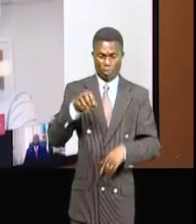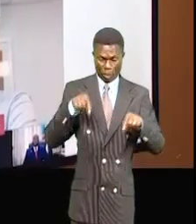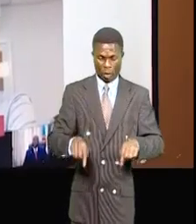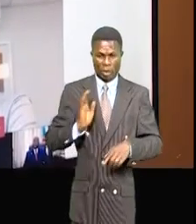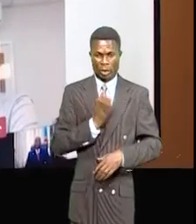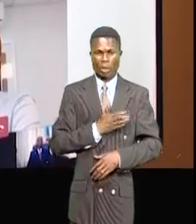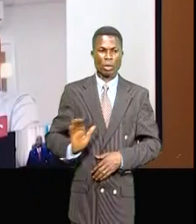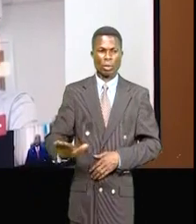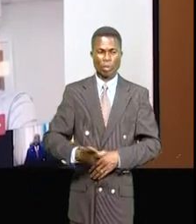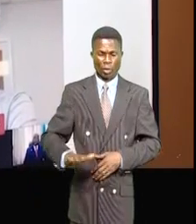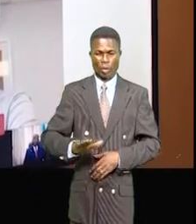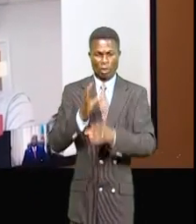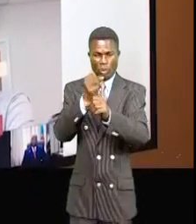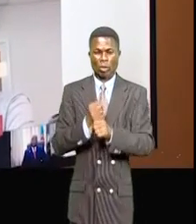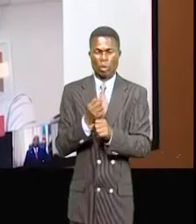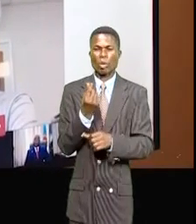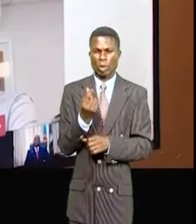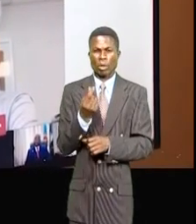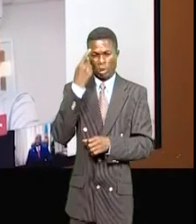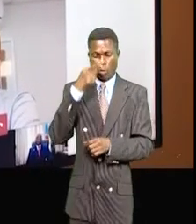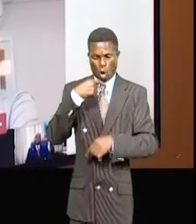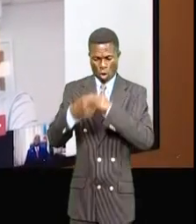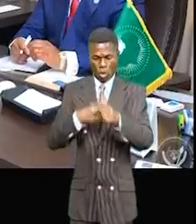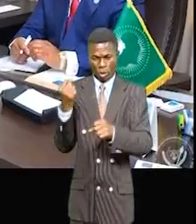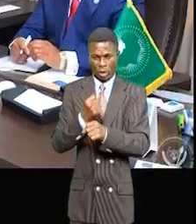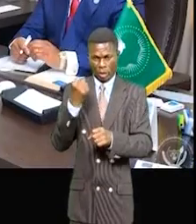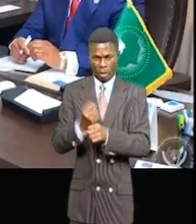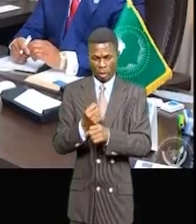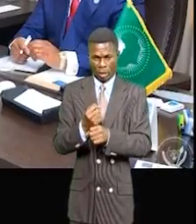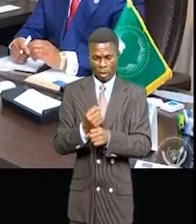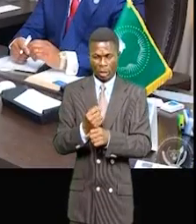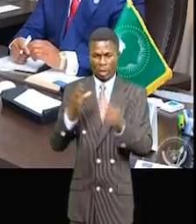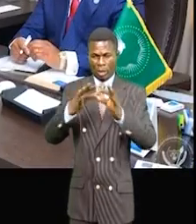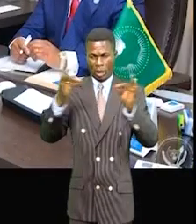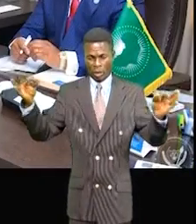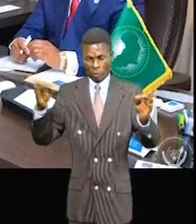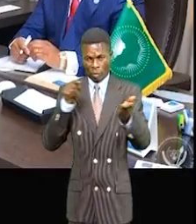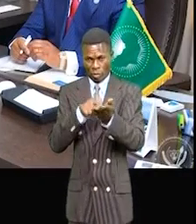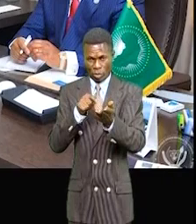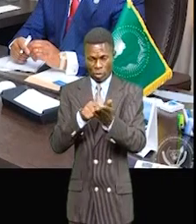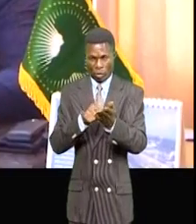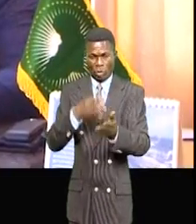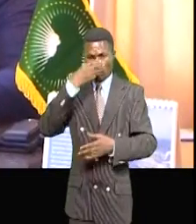faudra obtenir le financement pour le démarrage de travaux de la ligne fibre optique